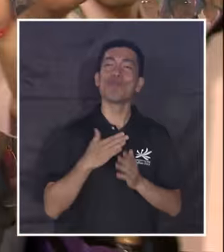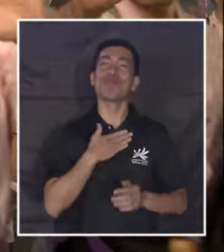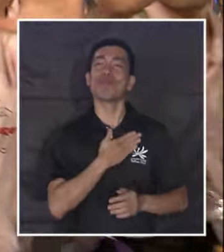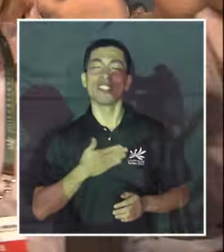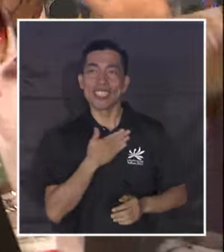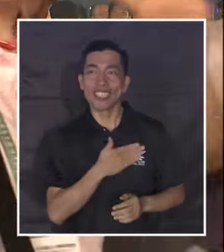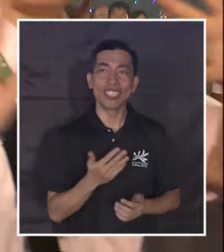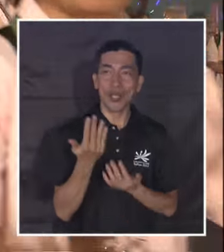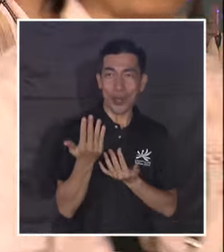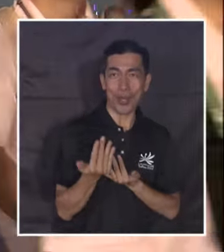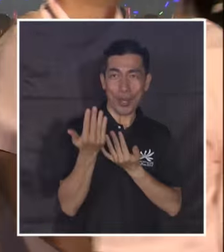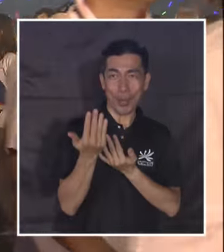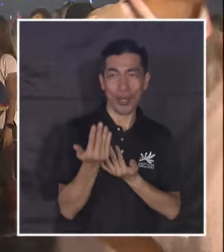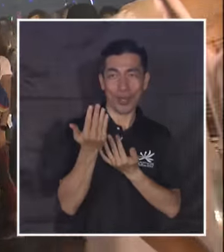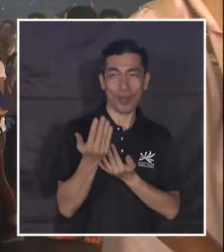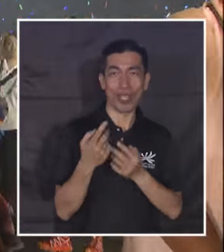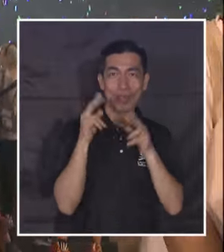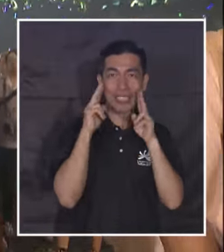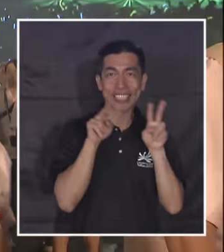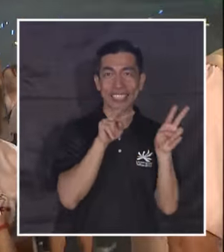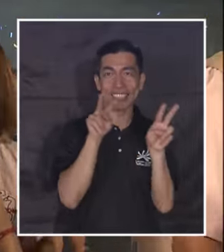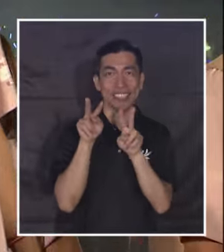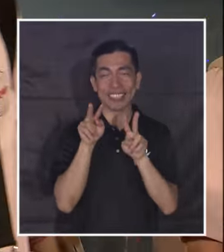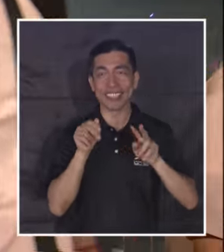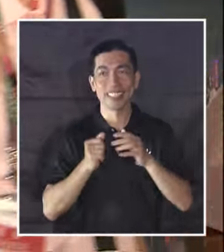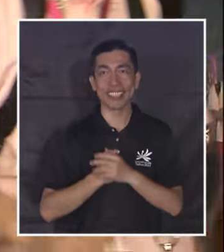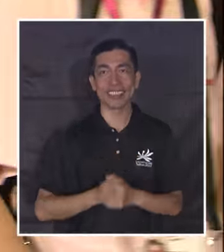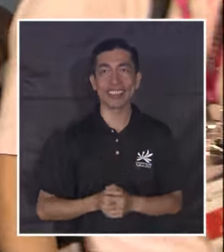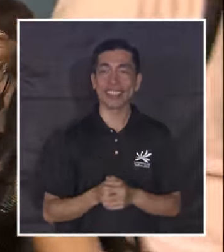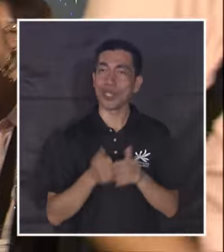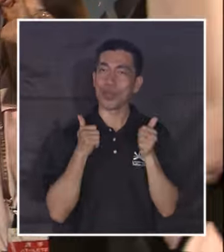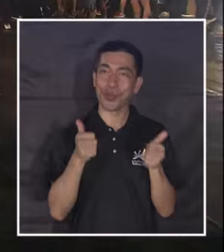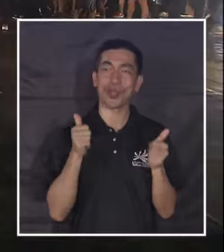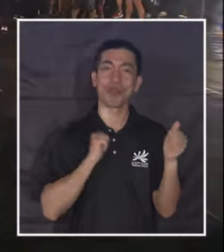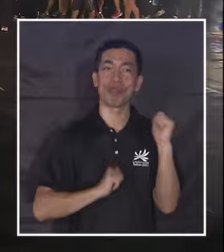各位准备非常精彩的活动。